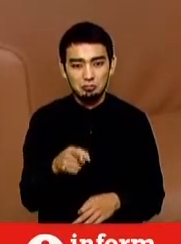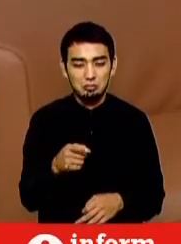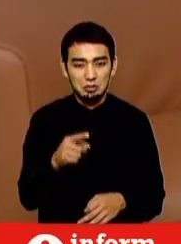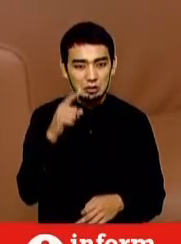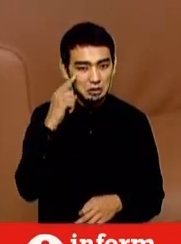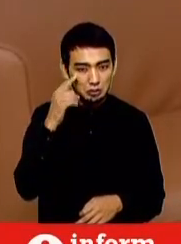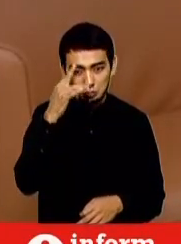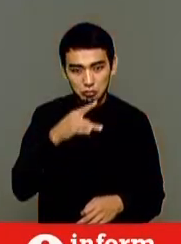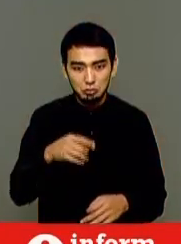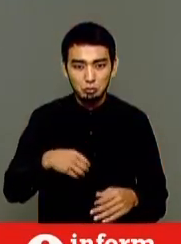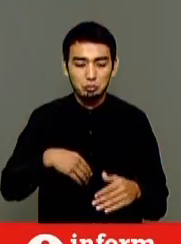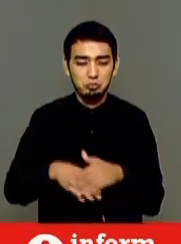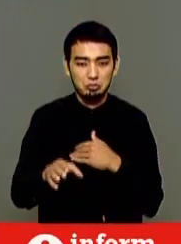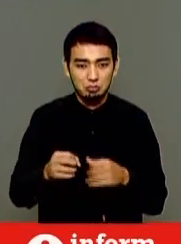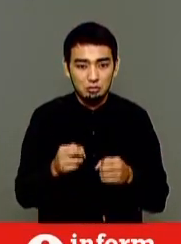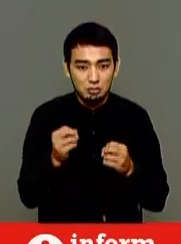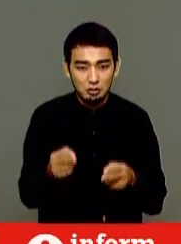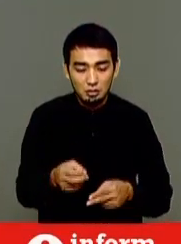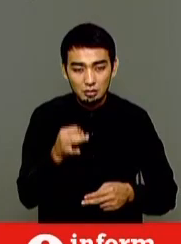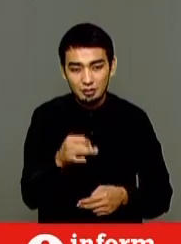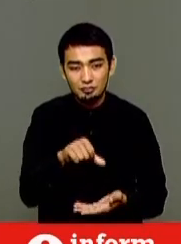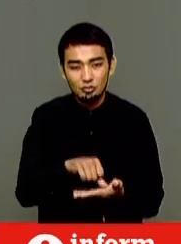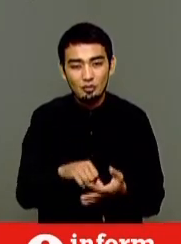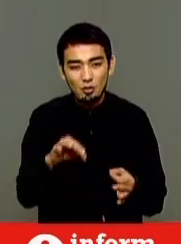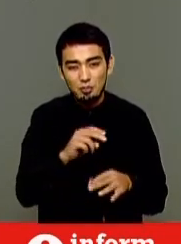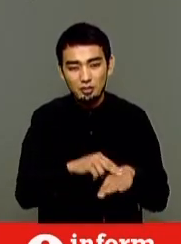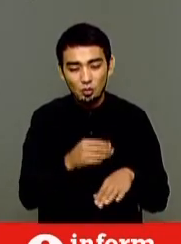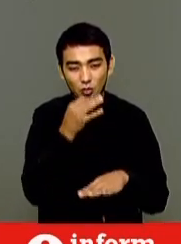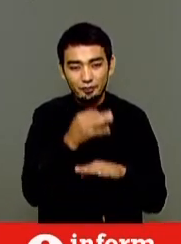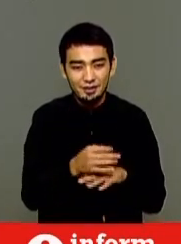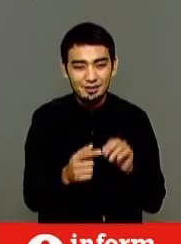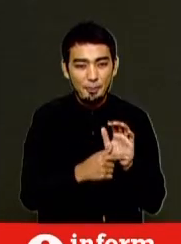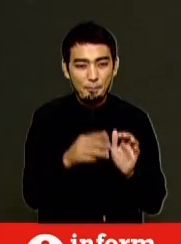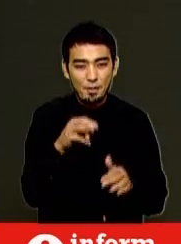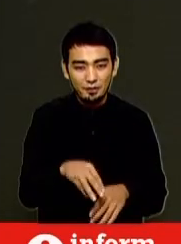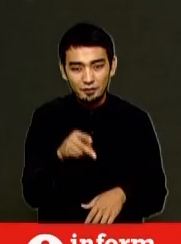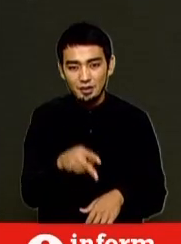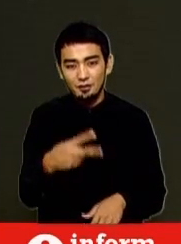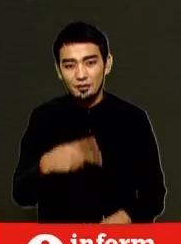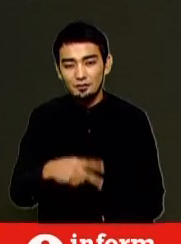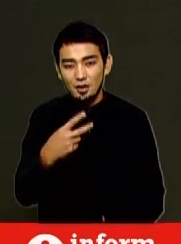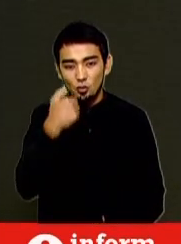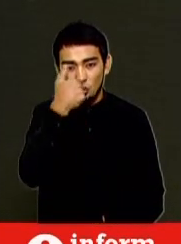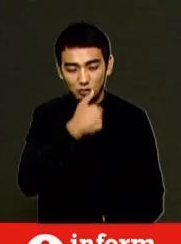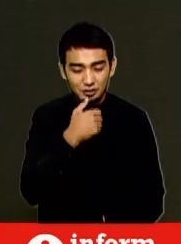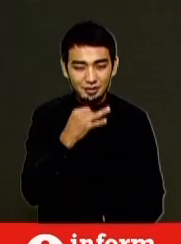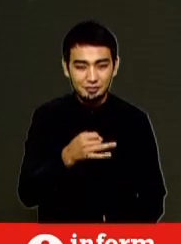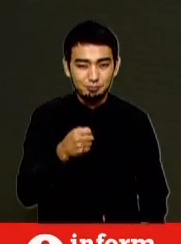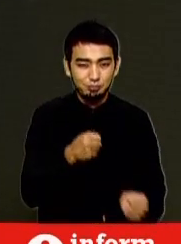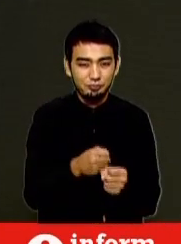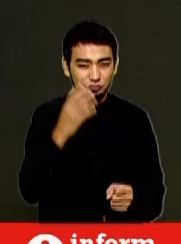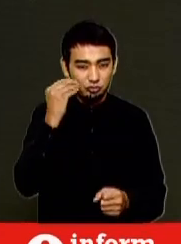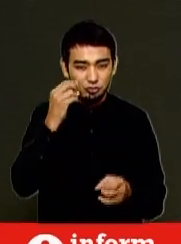Қырғызстан Республикасына өтіп кеткен. Бұл айтылған жайтқа қатысты полициядан келген жауапта 7 наурыз 2022 жылы, яғни көлік апаты болған